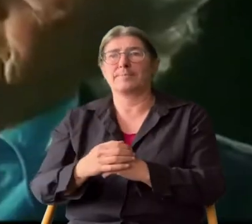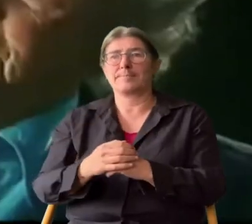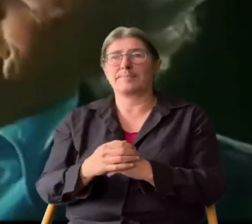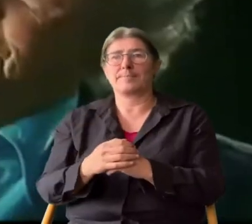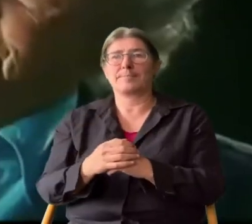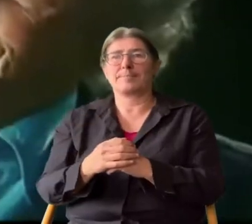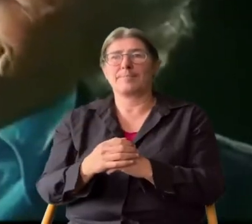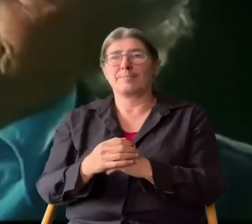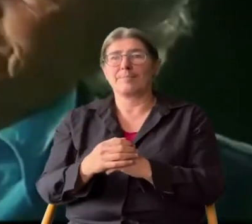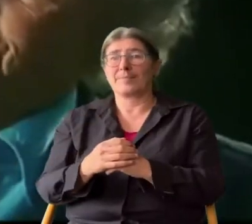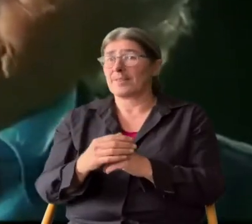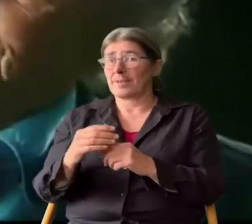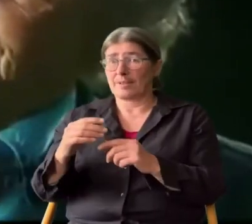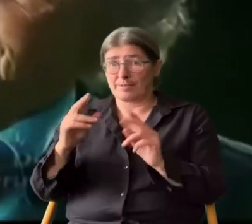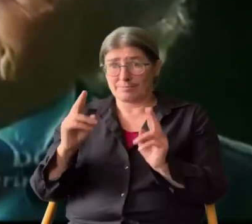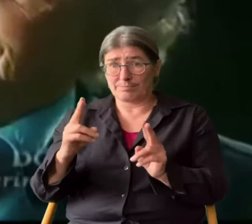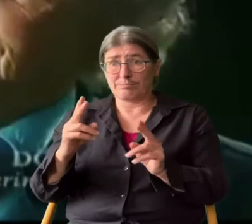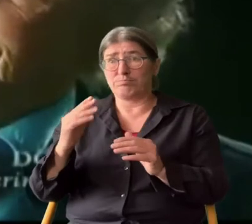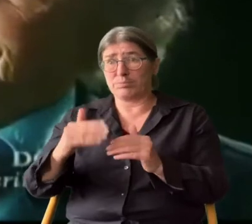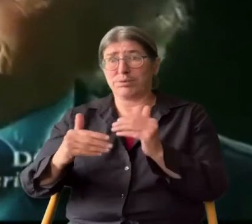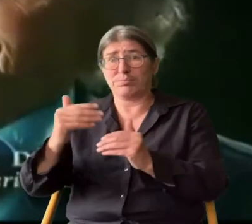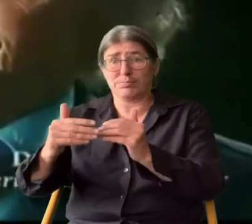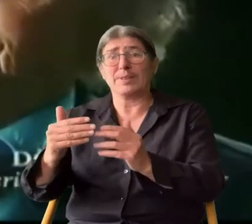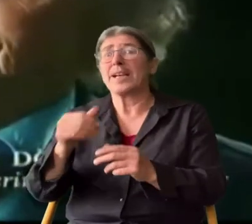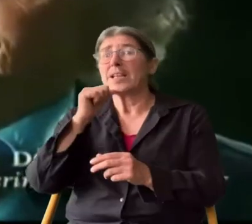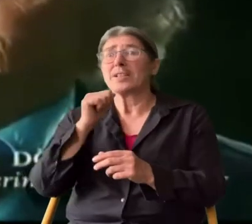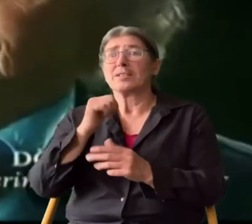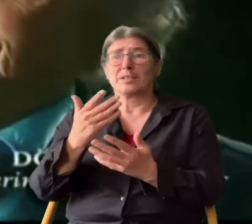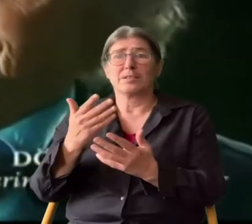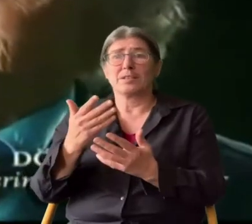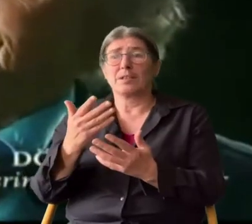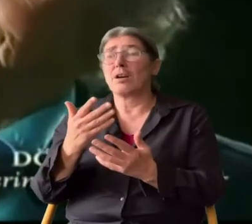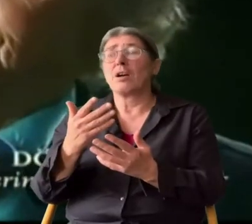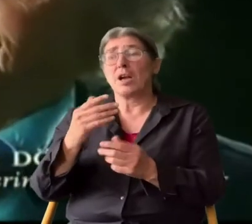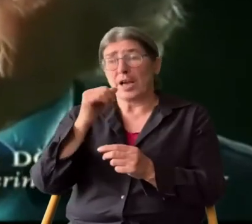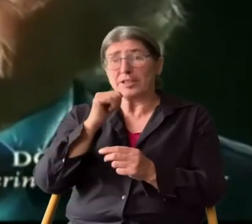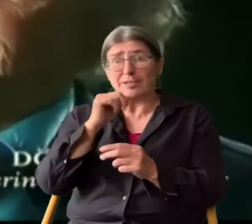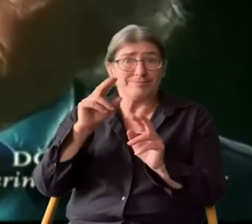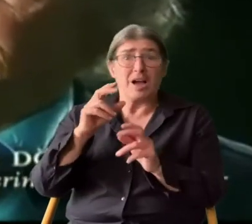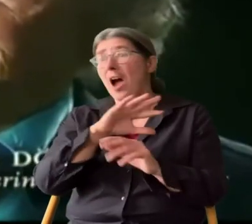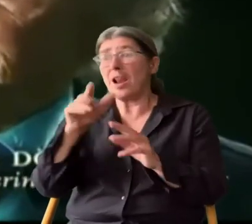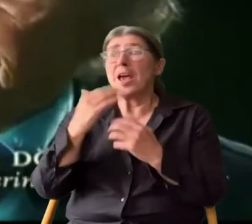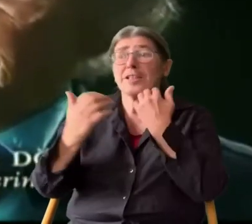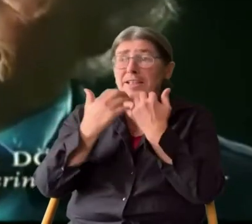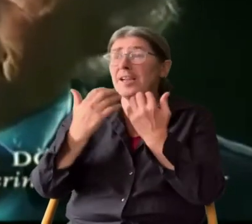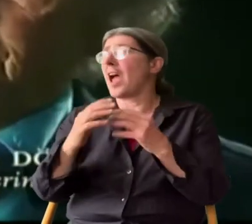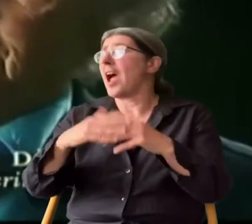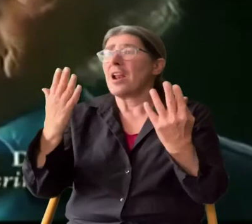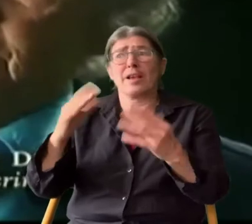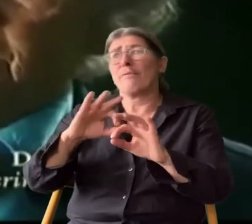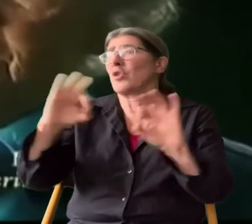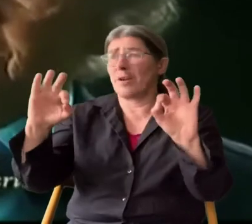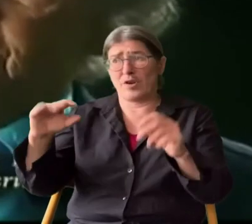Das ging ja wirklich Schlag auf Schlag nach. Gestern noch wurde allen erzählt, wie herrlich und wundervoll es sein